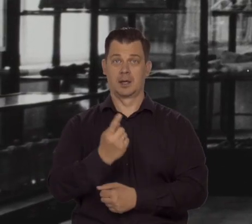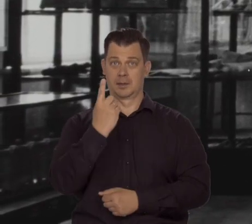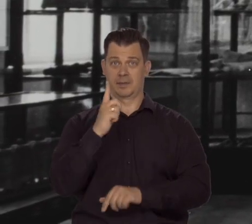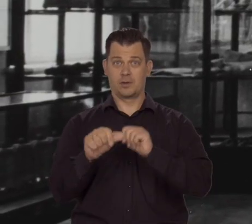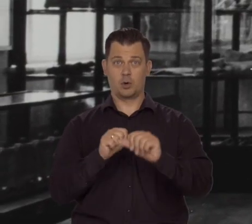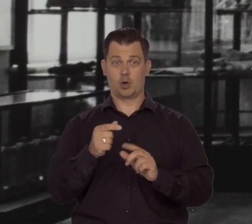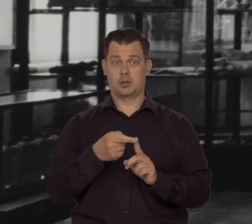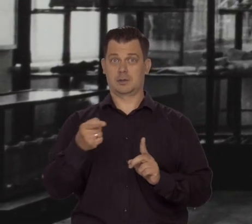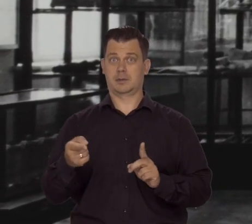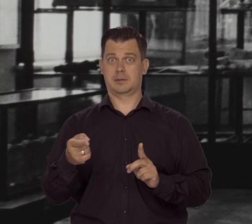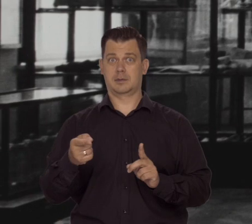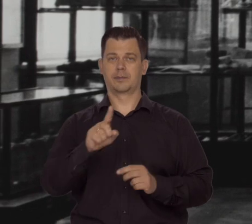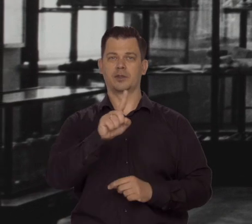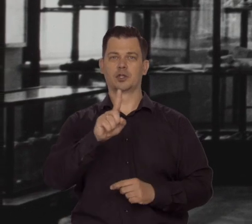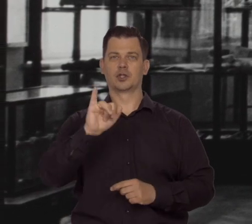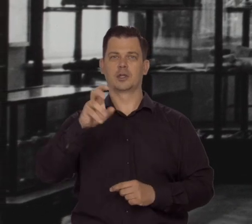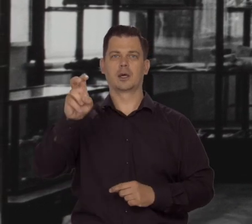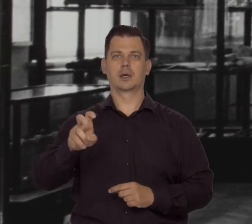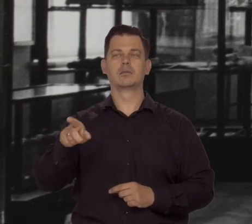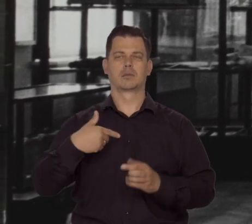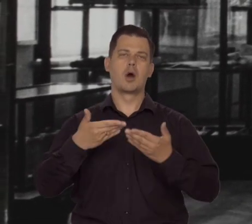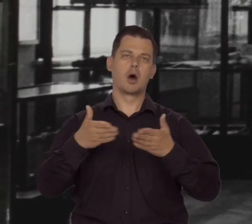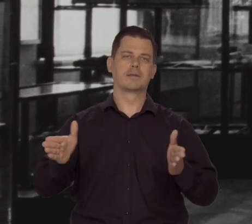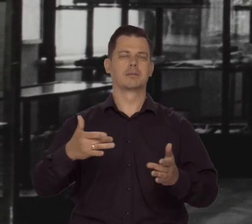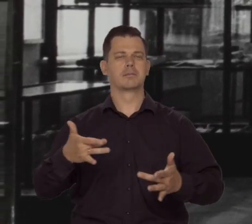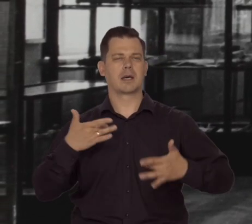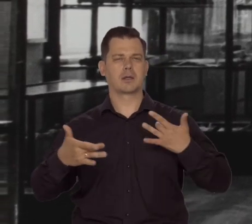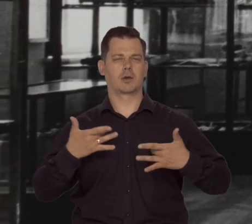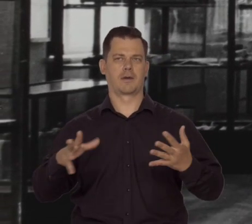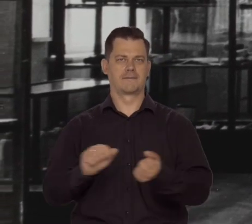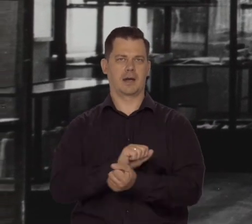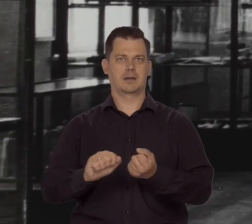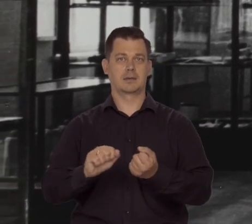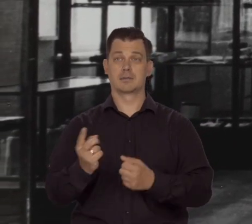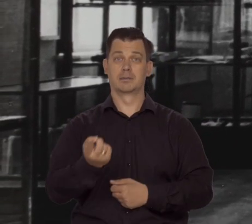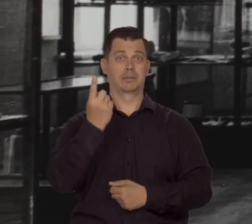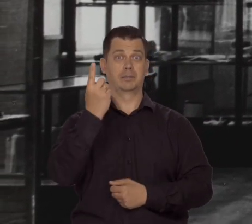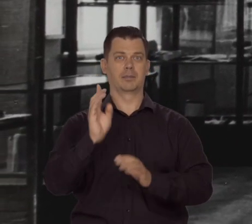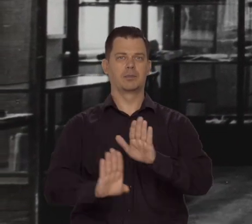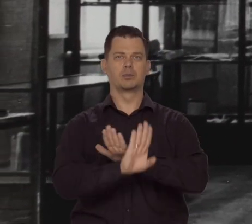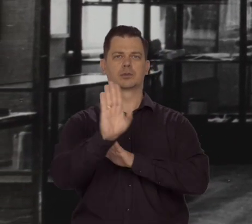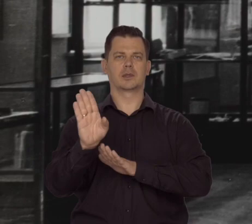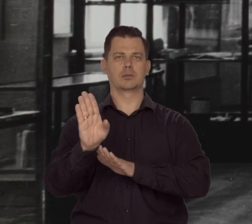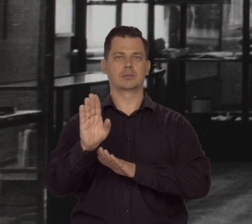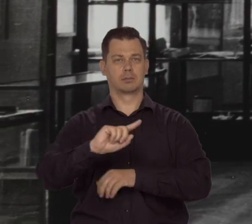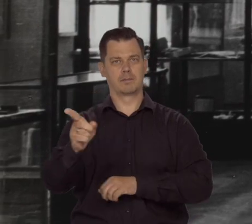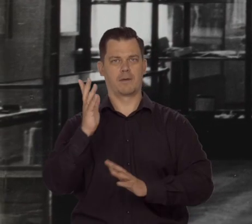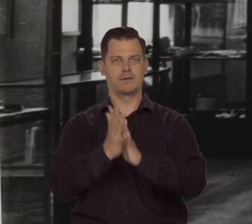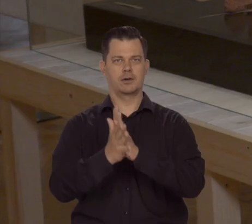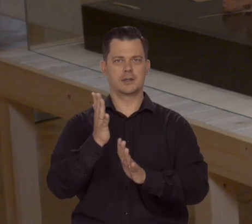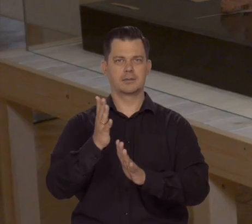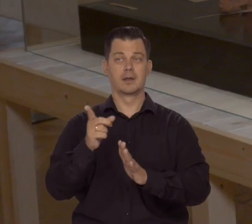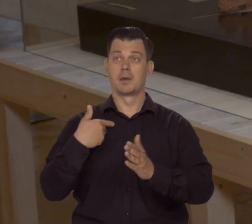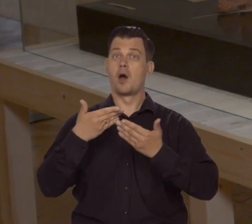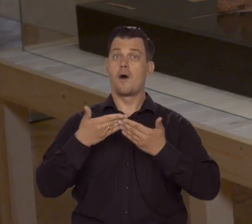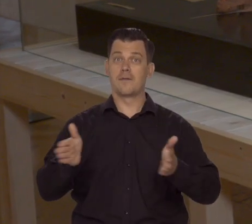roku działalności otwarto w siedzibie Żichu Muzeum Martyrologii i Walki. Było to pierwsze żydowskie muzeum w powojennej Polsce.